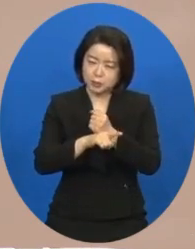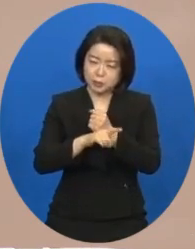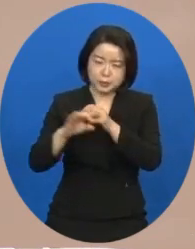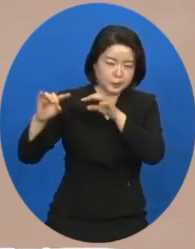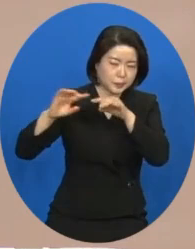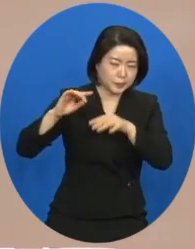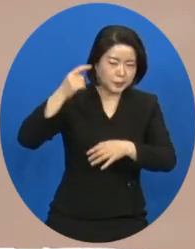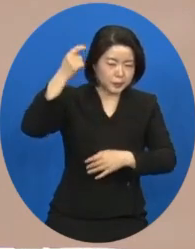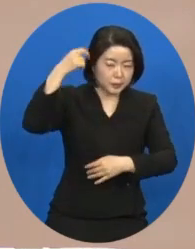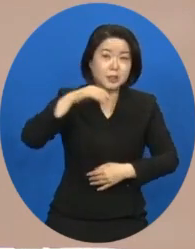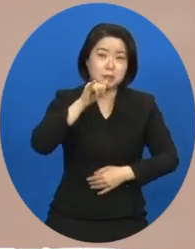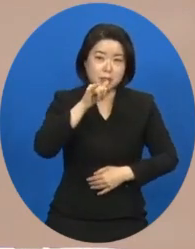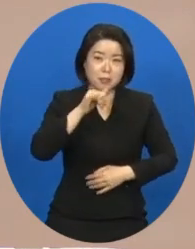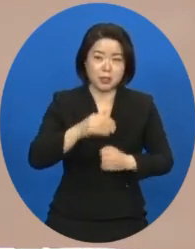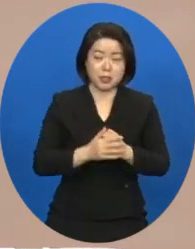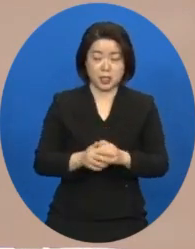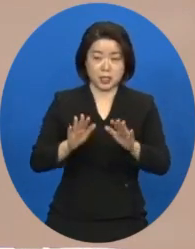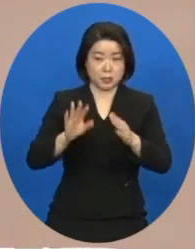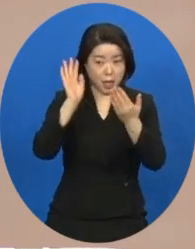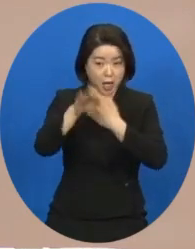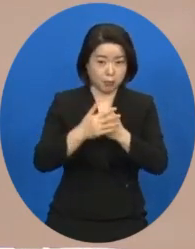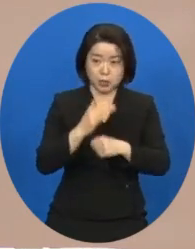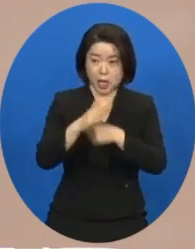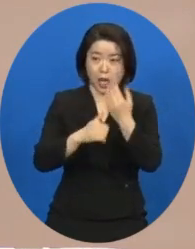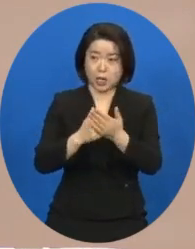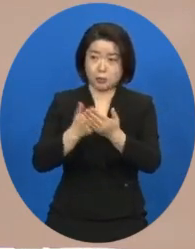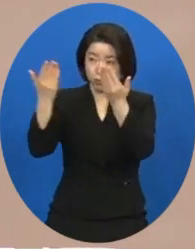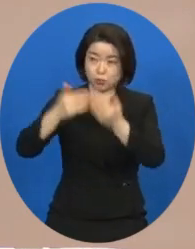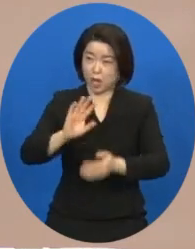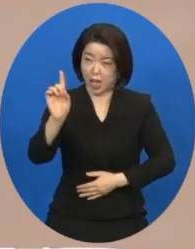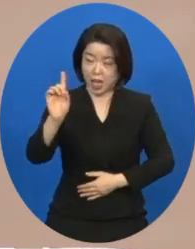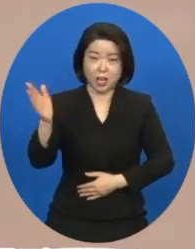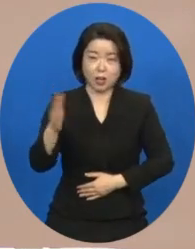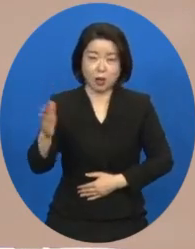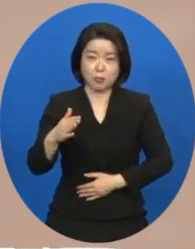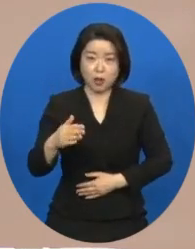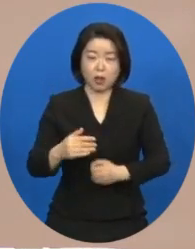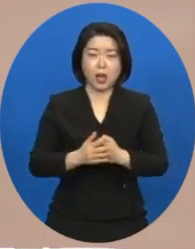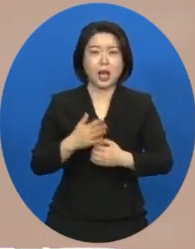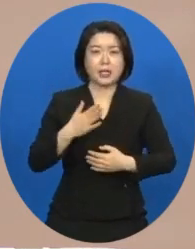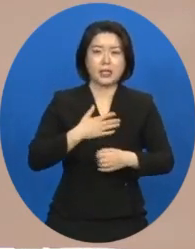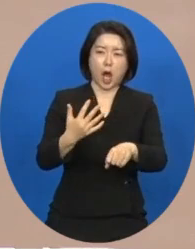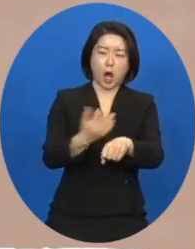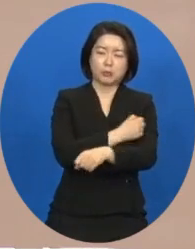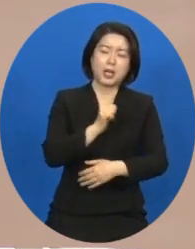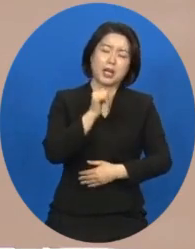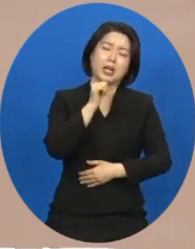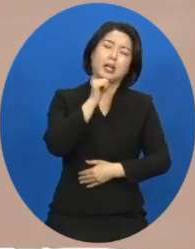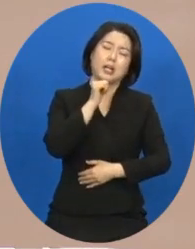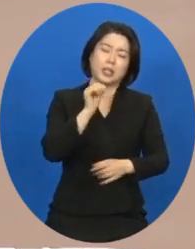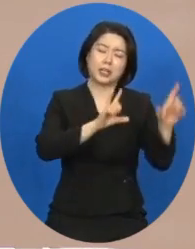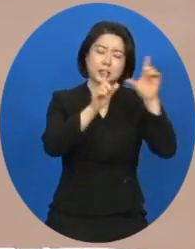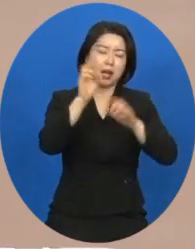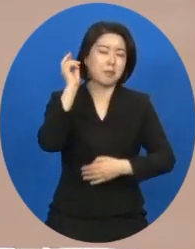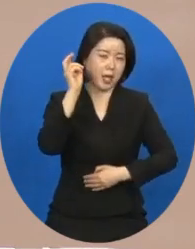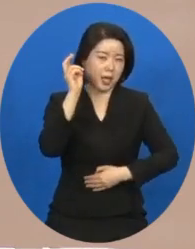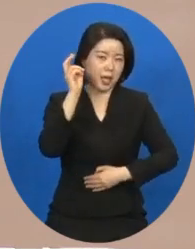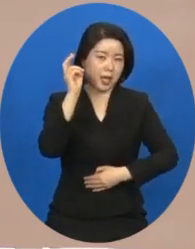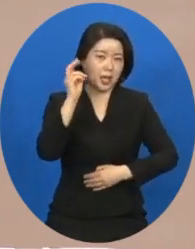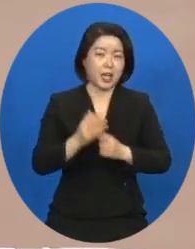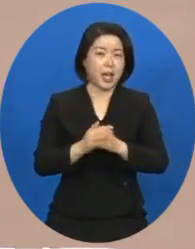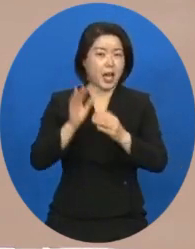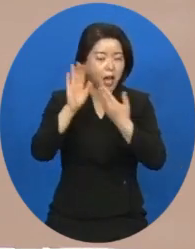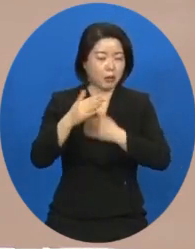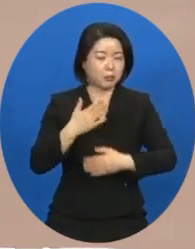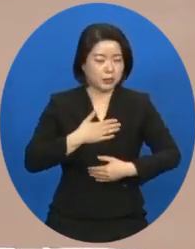와닿았냐면 이제는 아무것도 하나님이 안 주시나 봐. 이제 나 엄청나게 가난하게 살 건가 봐. 이제